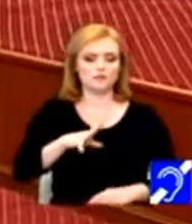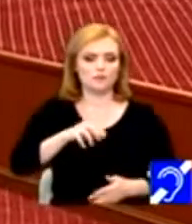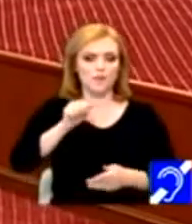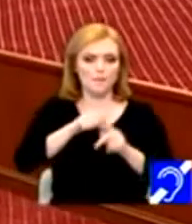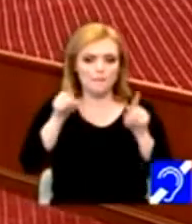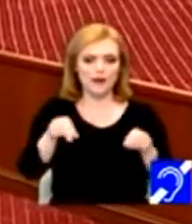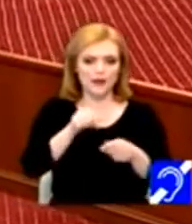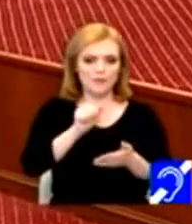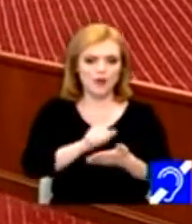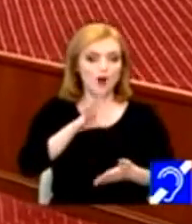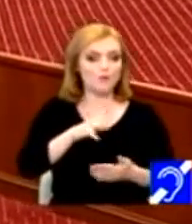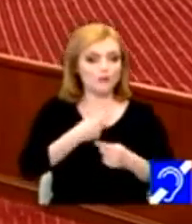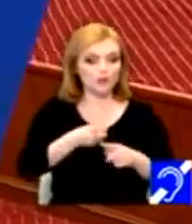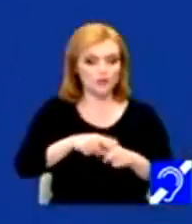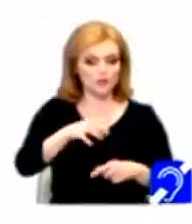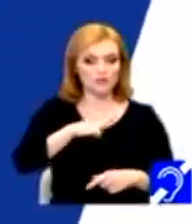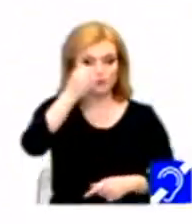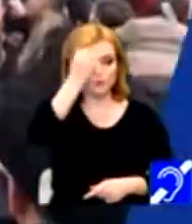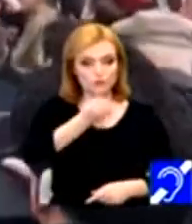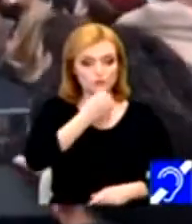Gala Olimpicilor 2019.